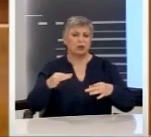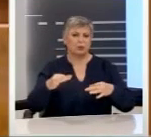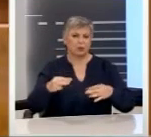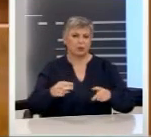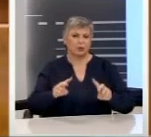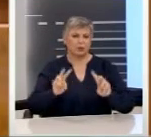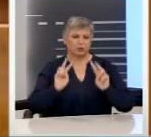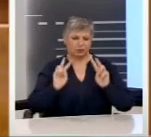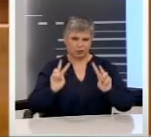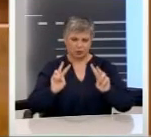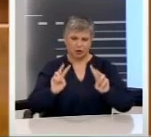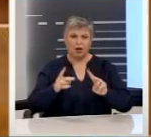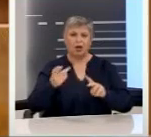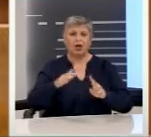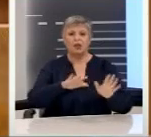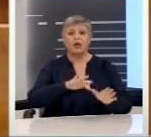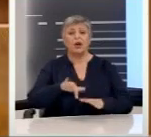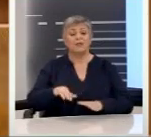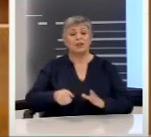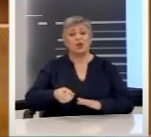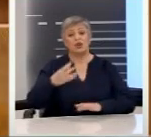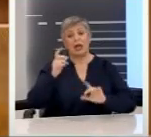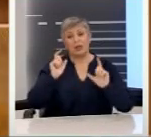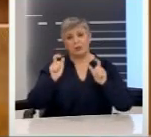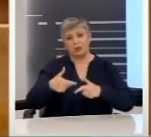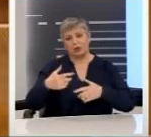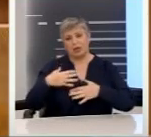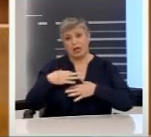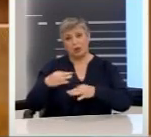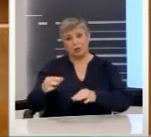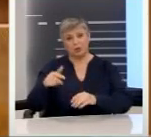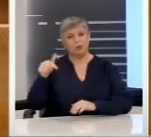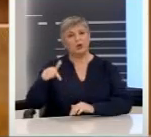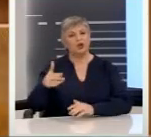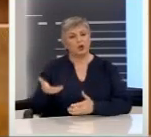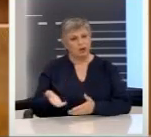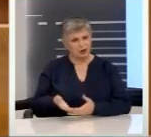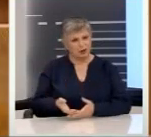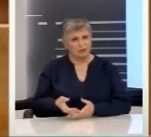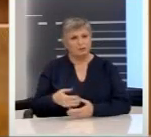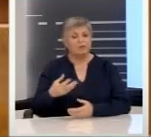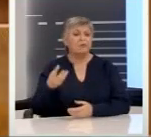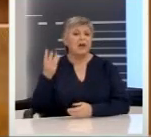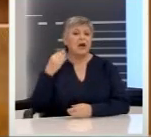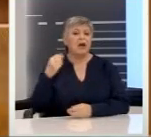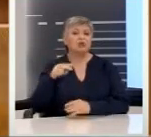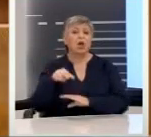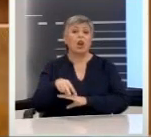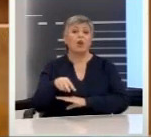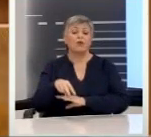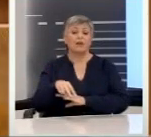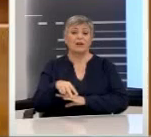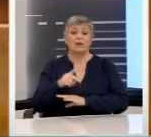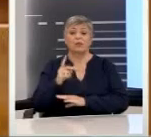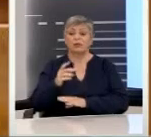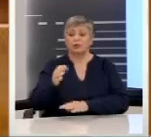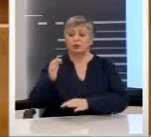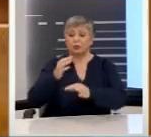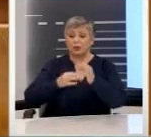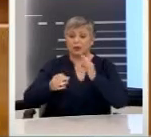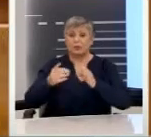διπαρέχουμε πλέον τέλος με τον κύριο Γεωργιάδη, άκουσα από τον κύριο Λοβέρδο, αφού μας έδωσε συγχαρητήρια γιατί αλλάξαμε την